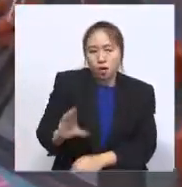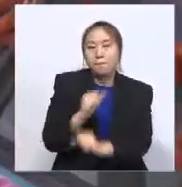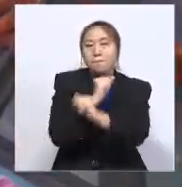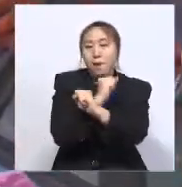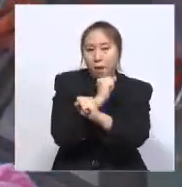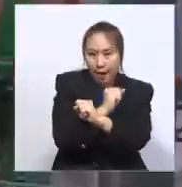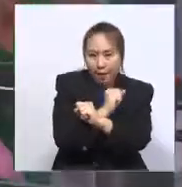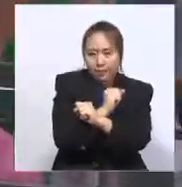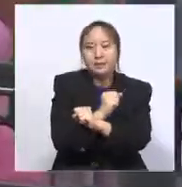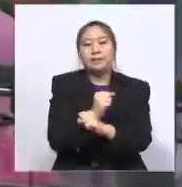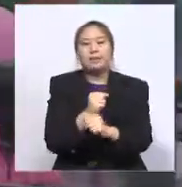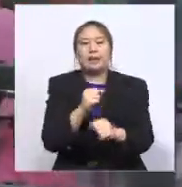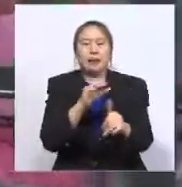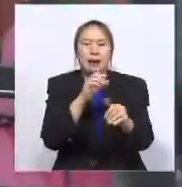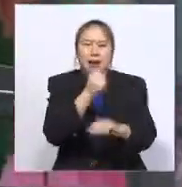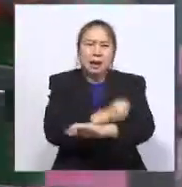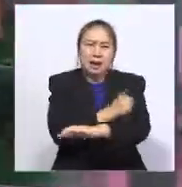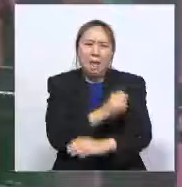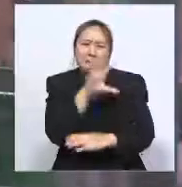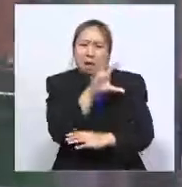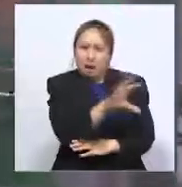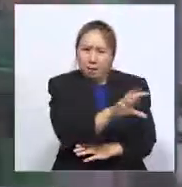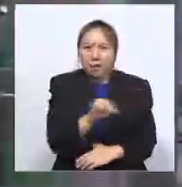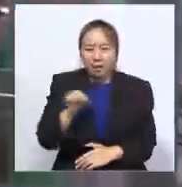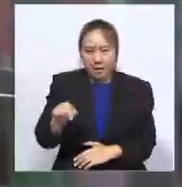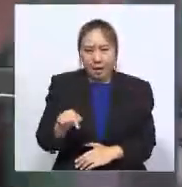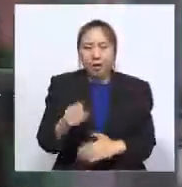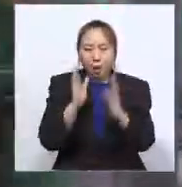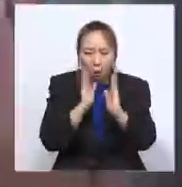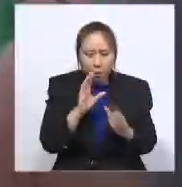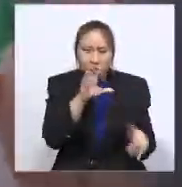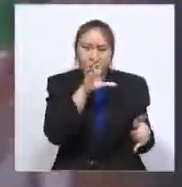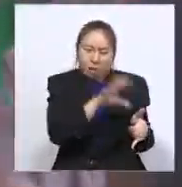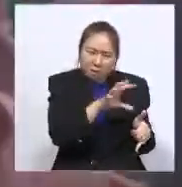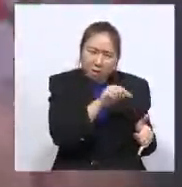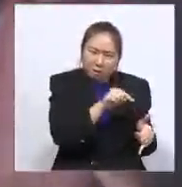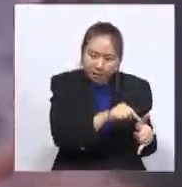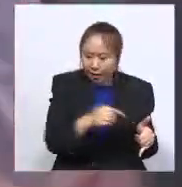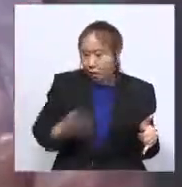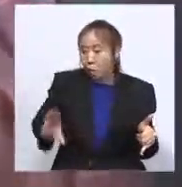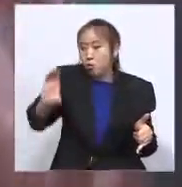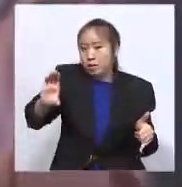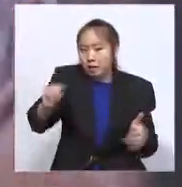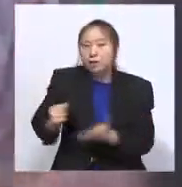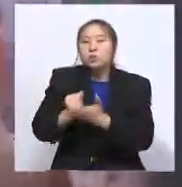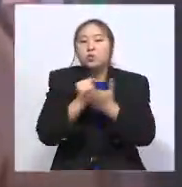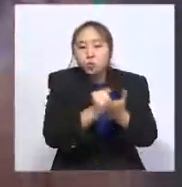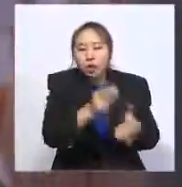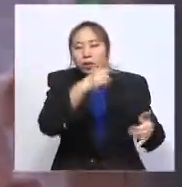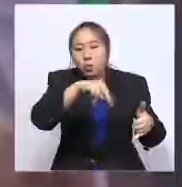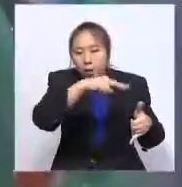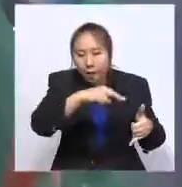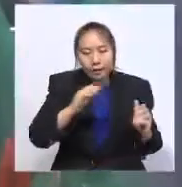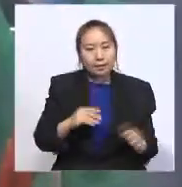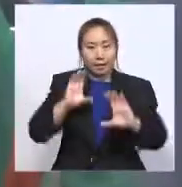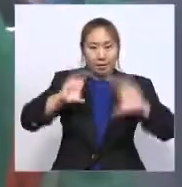ปรามการใช้แรงงานบังคับเพื่อช่วยเหลือและเยียวยาผู้เสียหายโดยรัฐบาลสนับสนุนเงินตั้งต้น